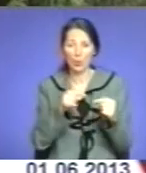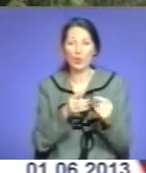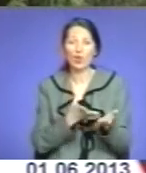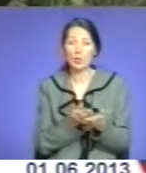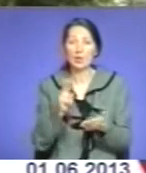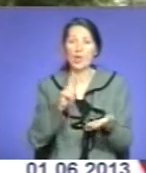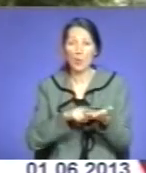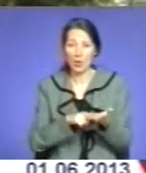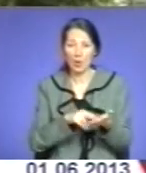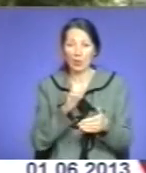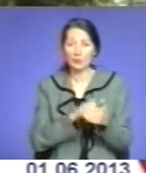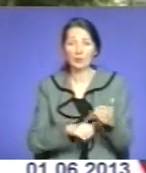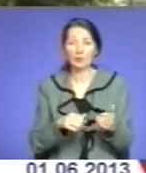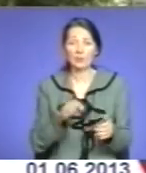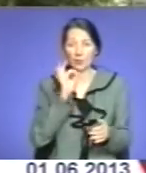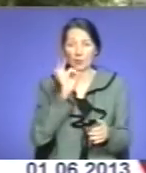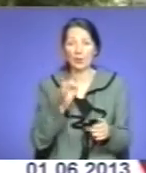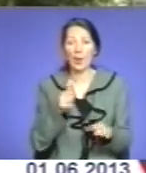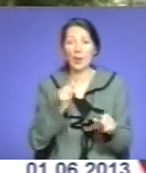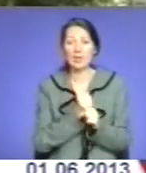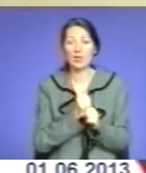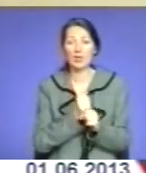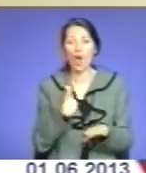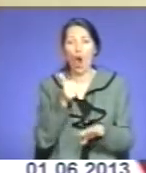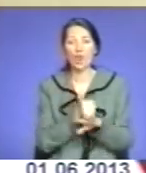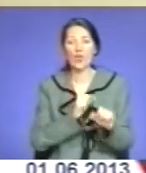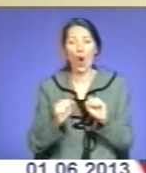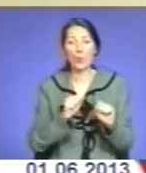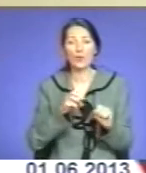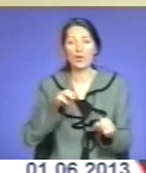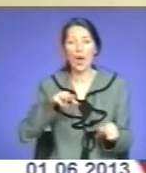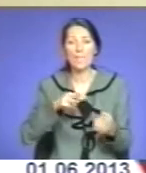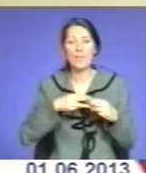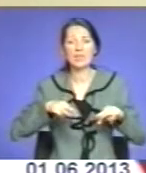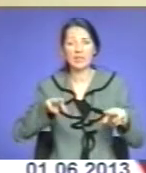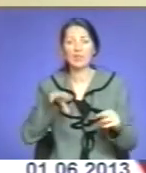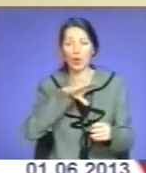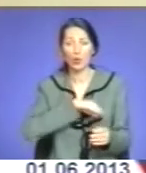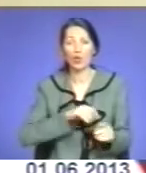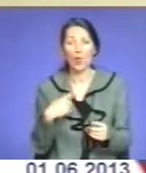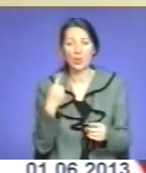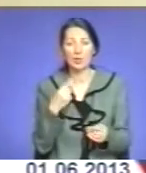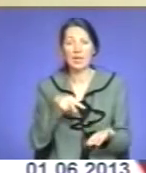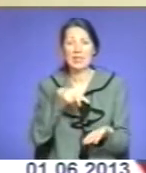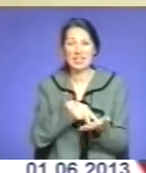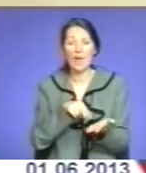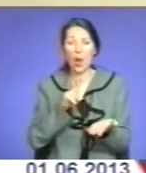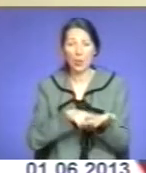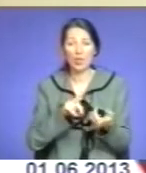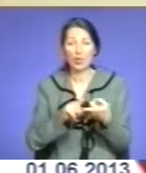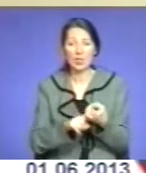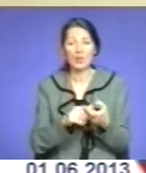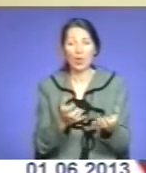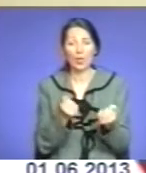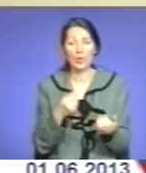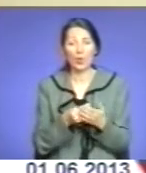зауважують працівники Головного управління Міндоходів в області. Ставка податку залежить від отриманих коштів. Якщо сума